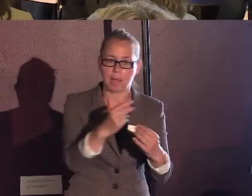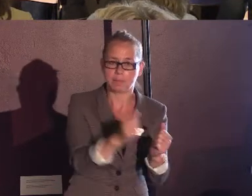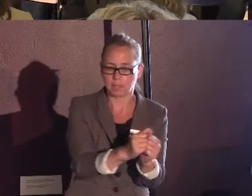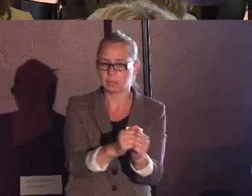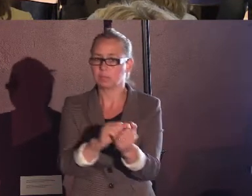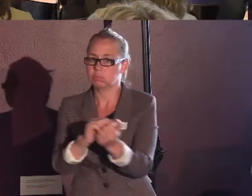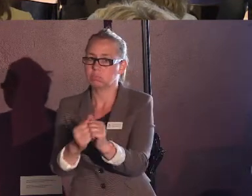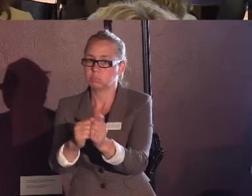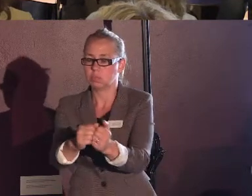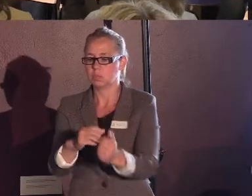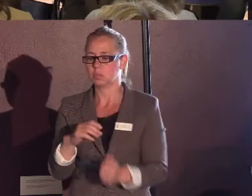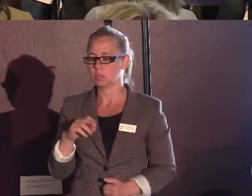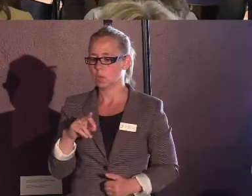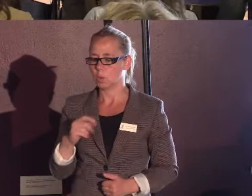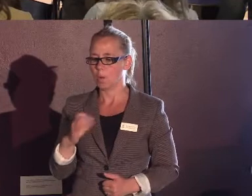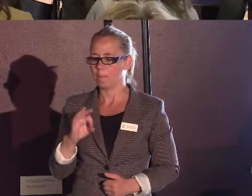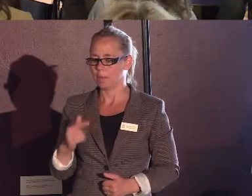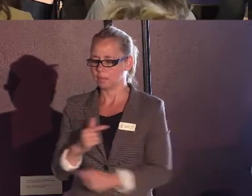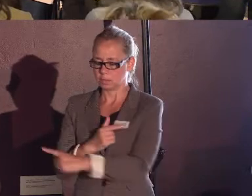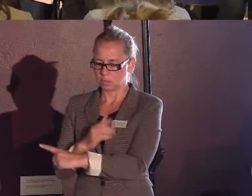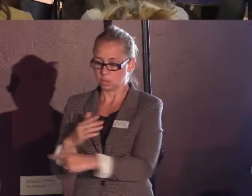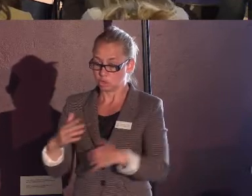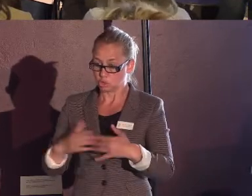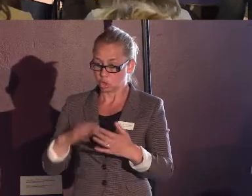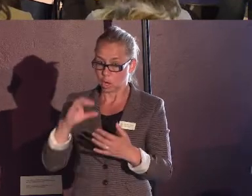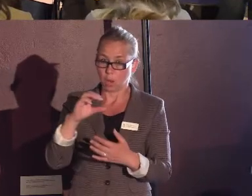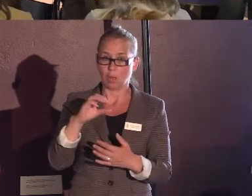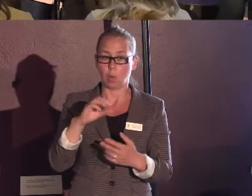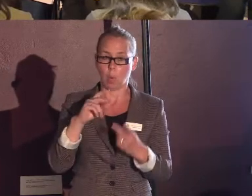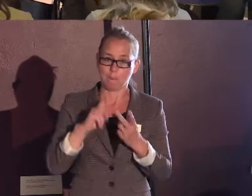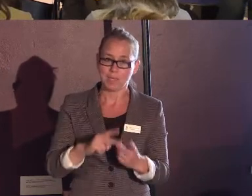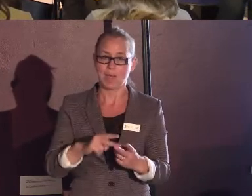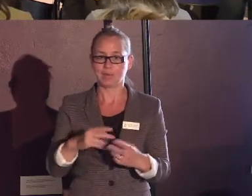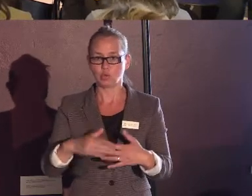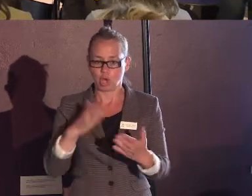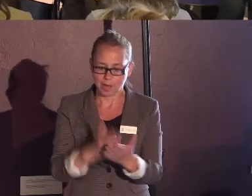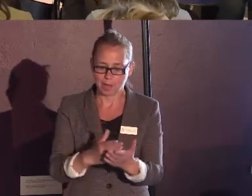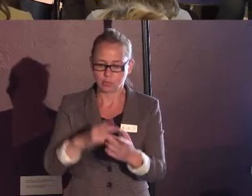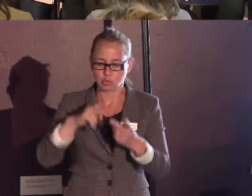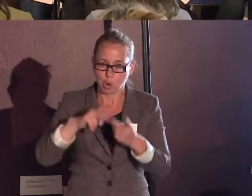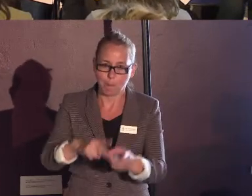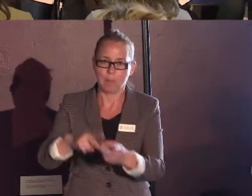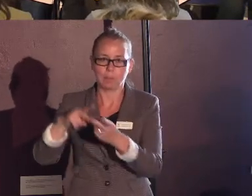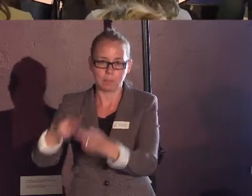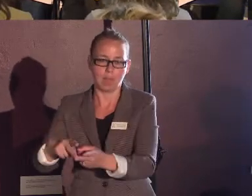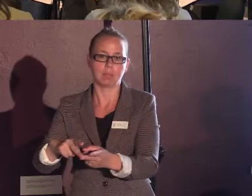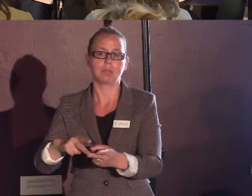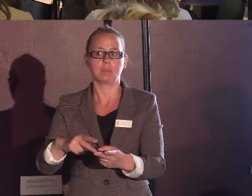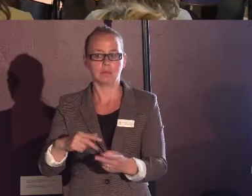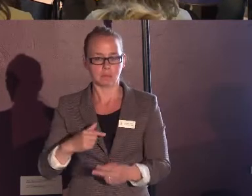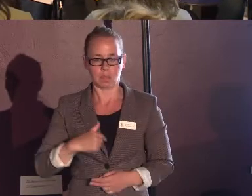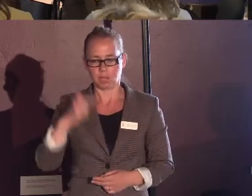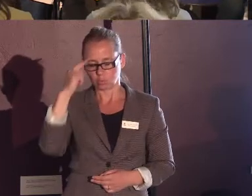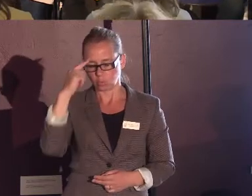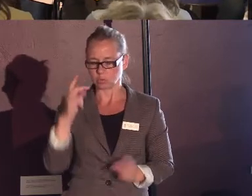sätt. Robert? Just det här att göra om. Och göra fel och göra om och göra fel och göra om. Där tror jag, där har du